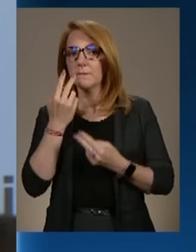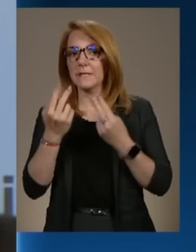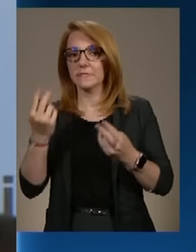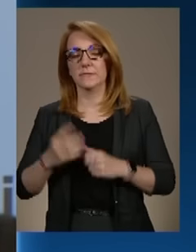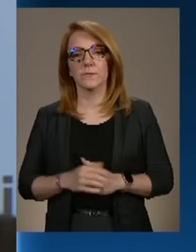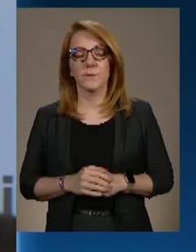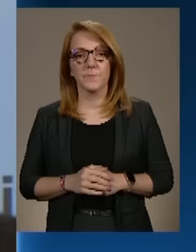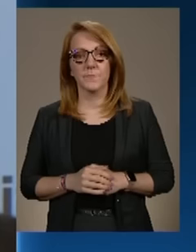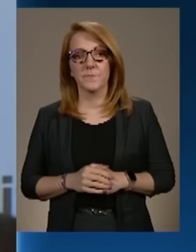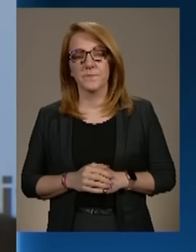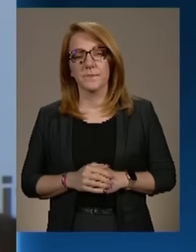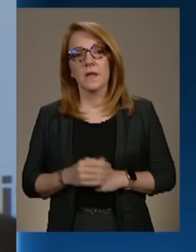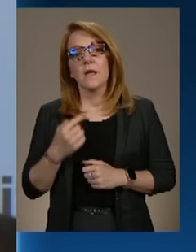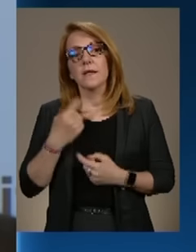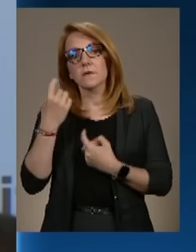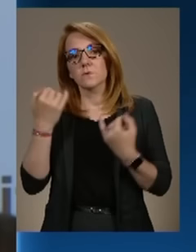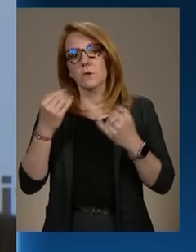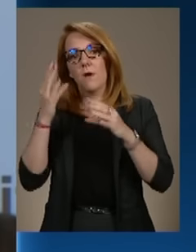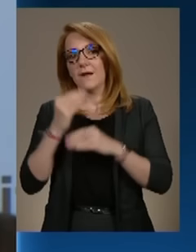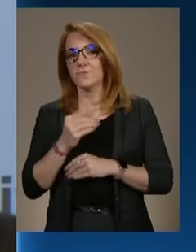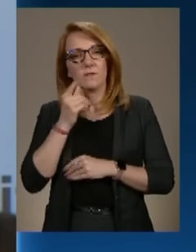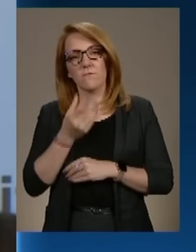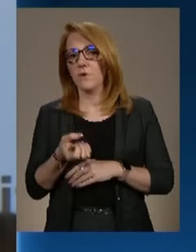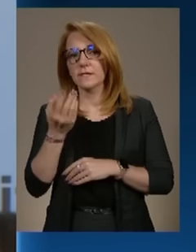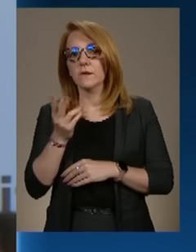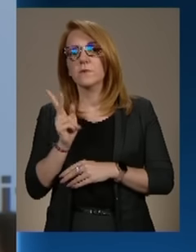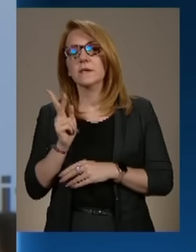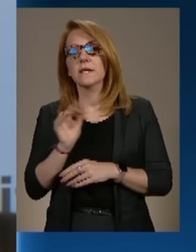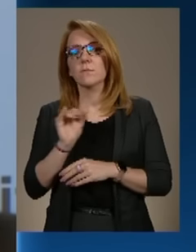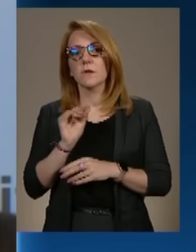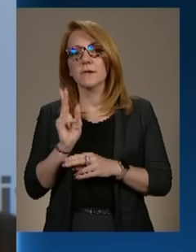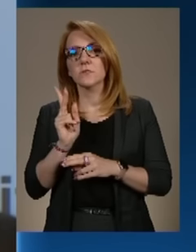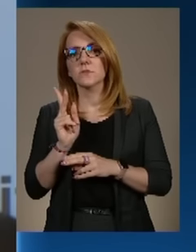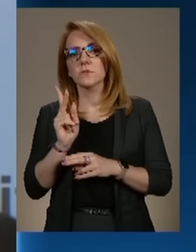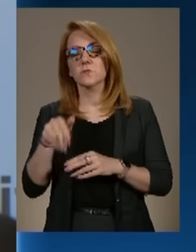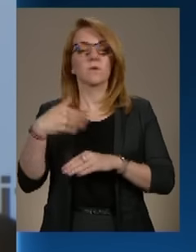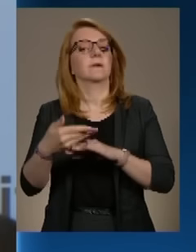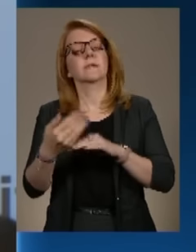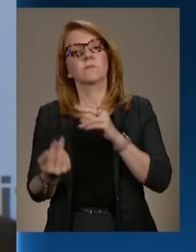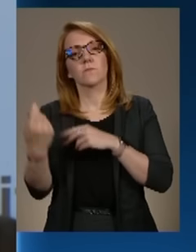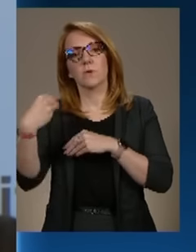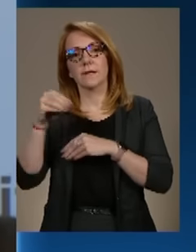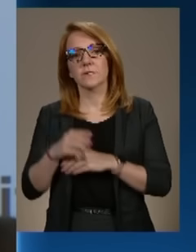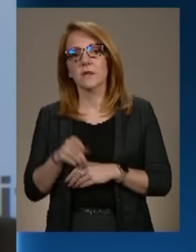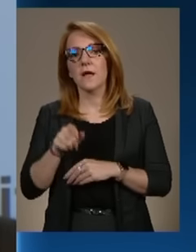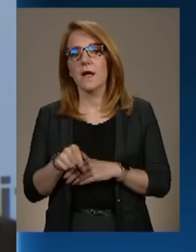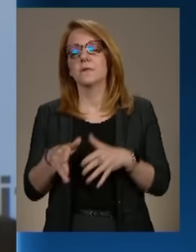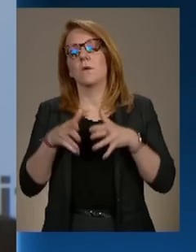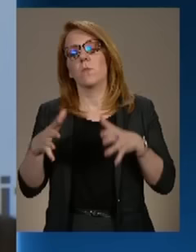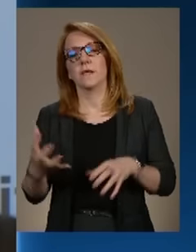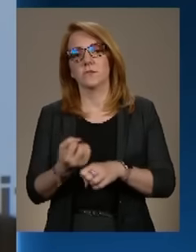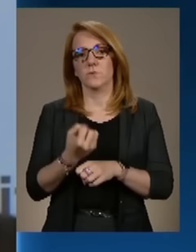megnézzük én azt gondolom hogy ma este nem fog azt kiderülni hogy ki budapest következő főpolgármestere de ezzel együtt is az egy óriási győzelem